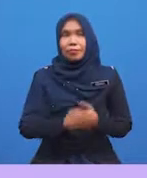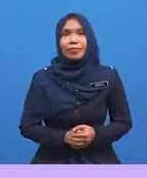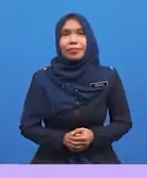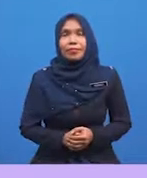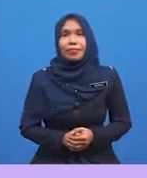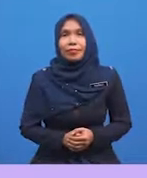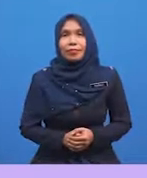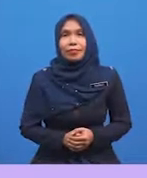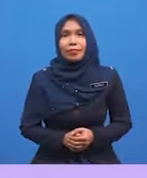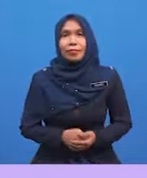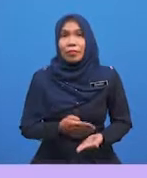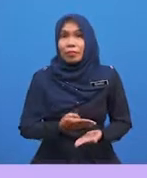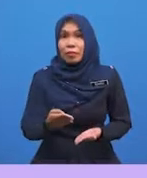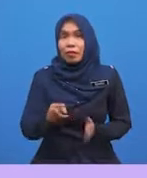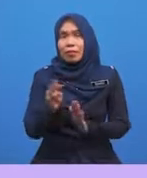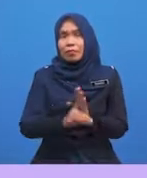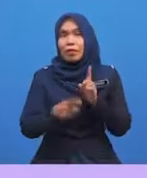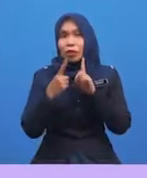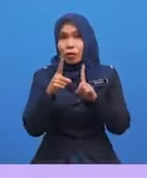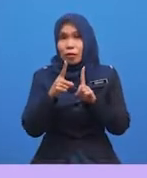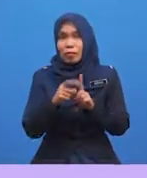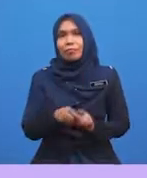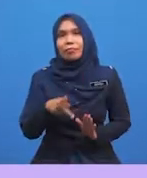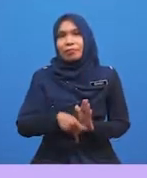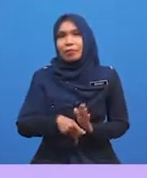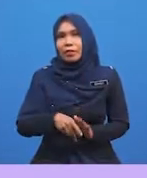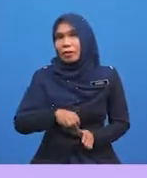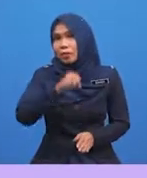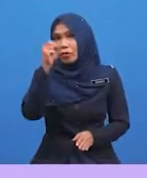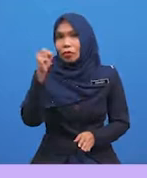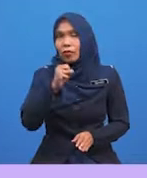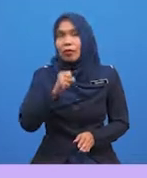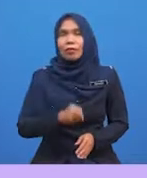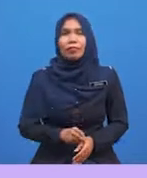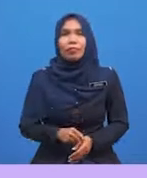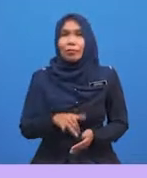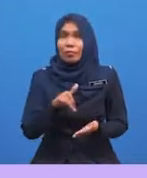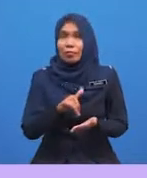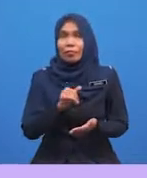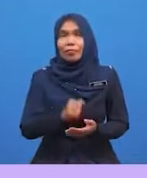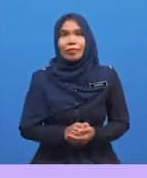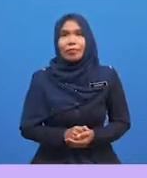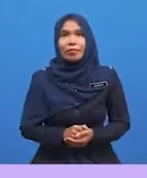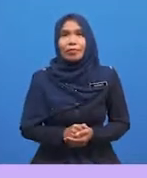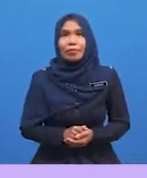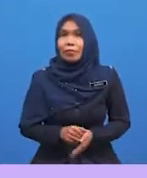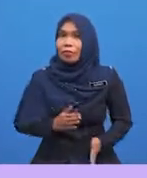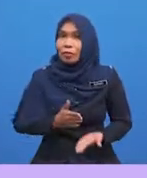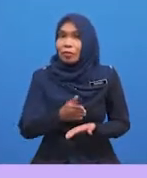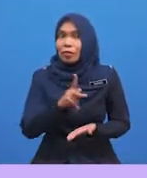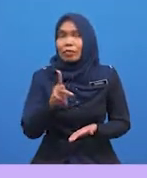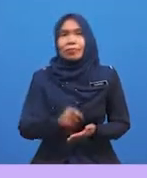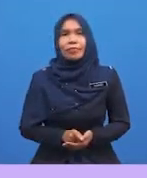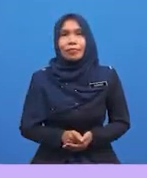jarang? Bagi menjawab persoalan tersebut, kita teruskan dengan subtopik kita yang pertama pada hari